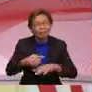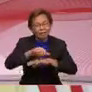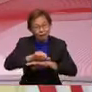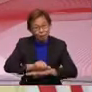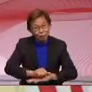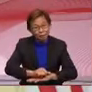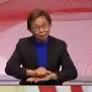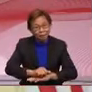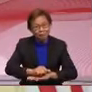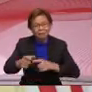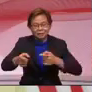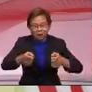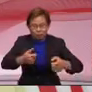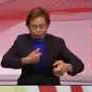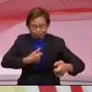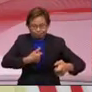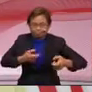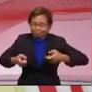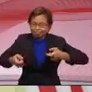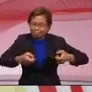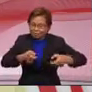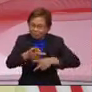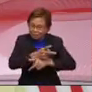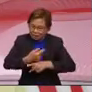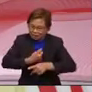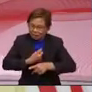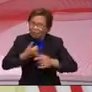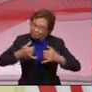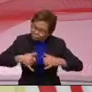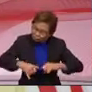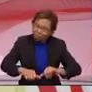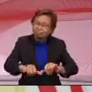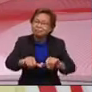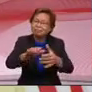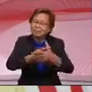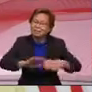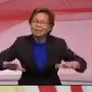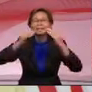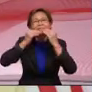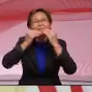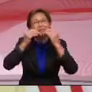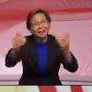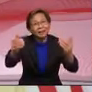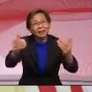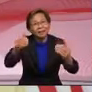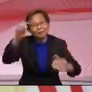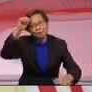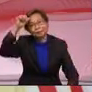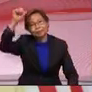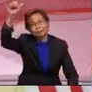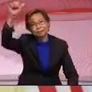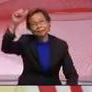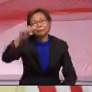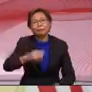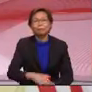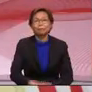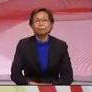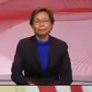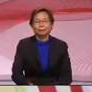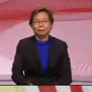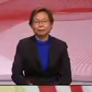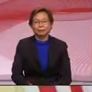amalkan kawalan kendiri untuk terus kekal selamat. Terima kasih. Assalamualaikum